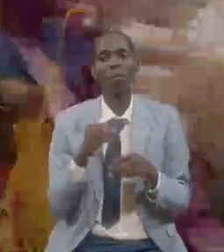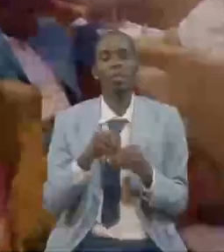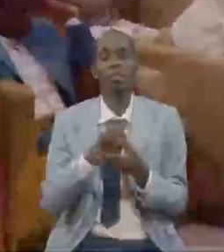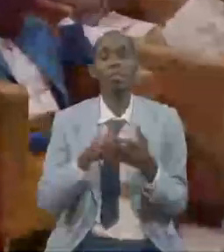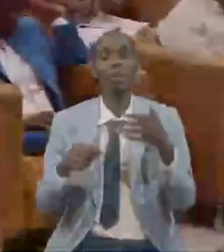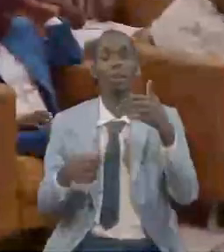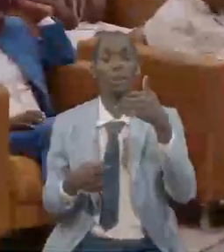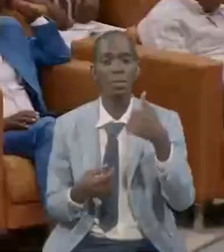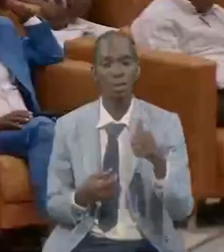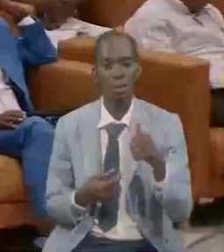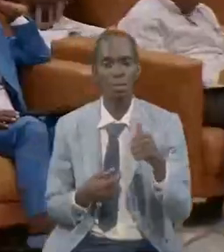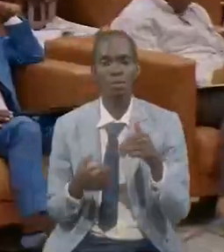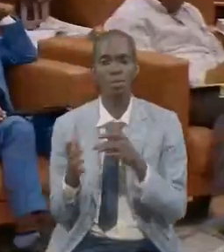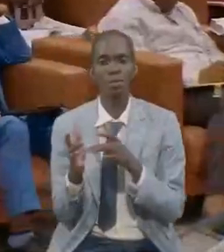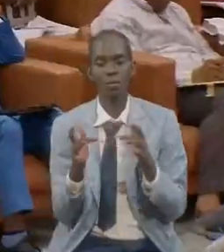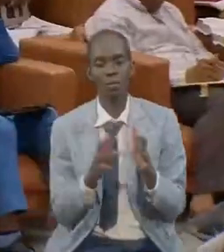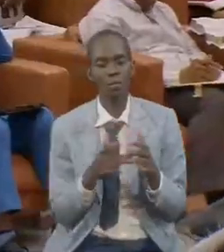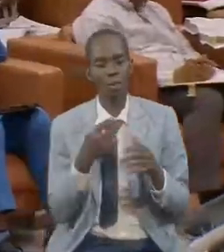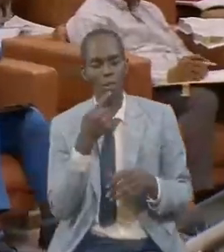Jésus lui dit,